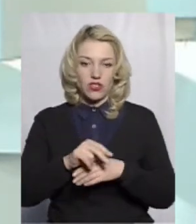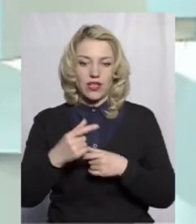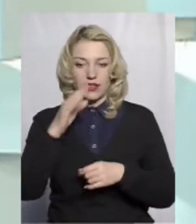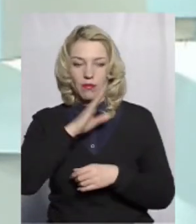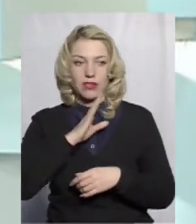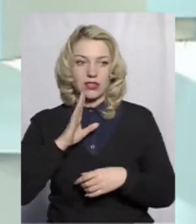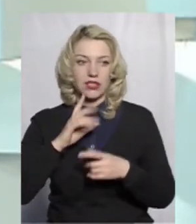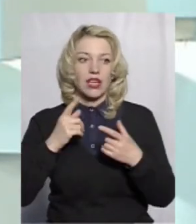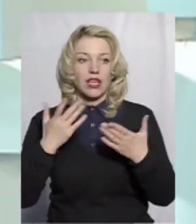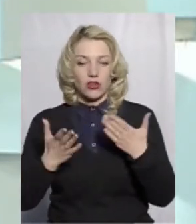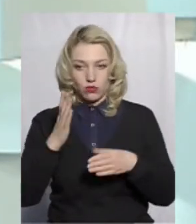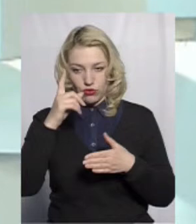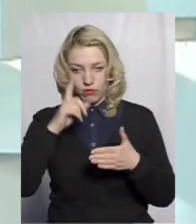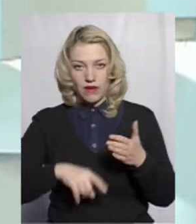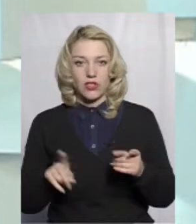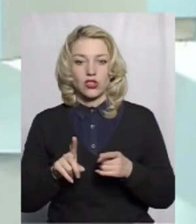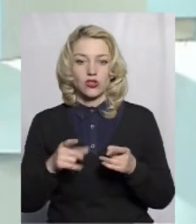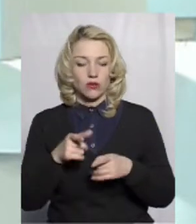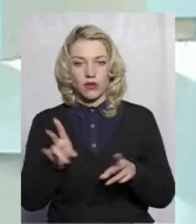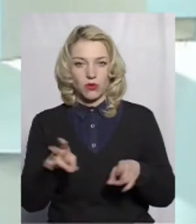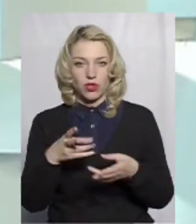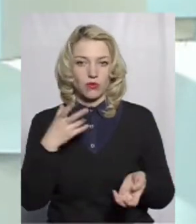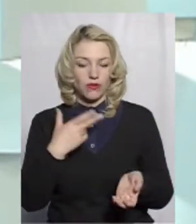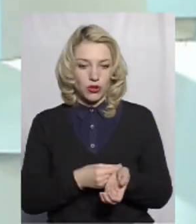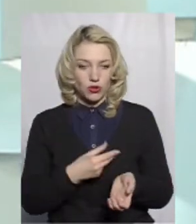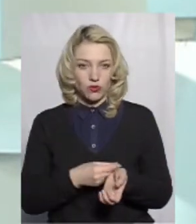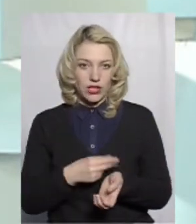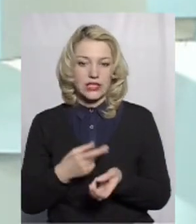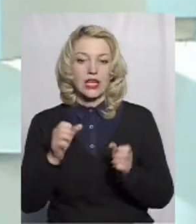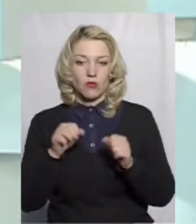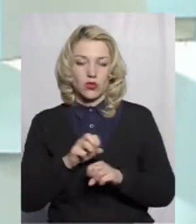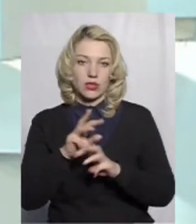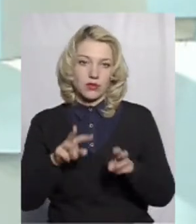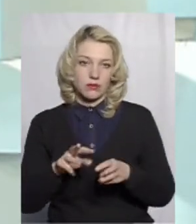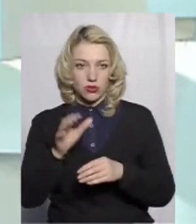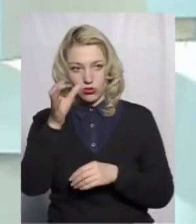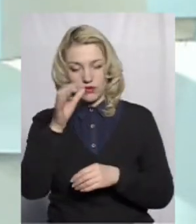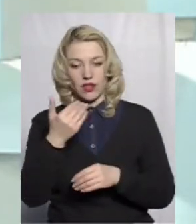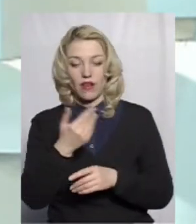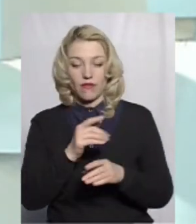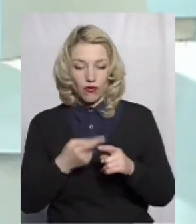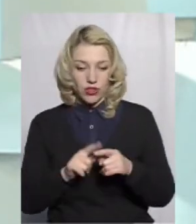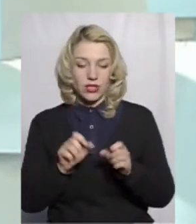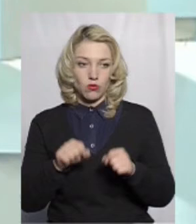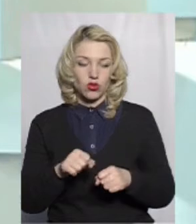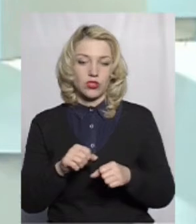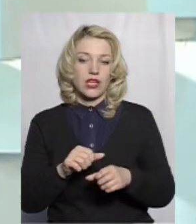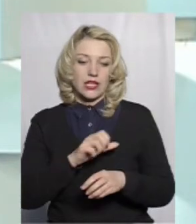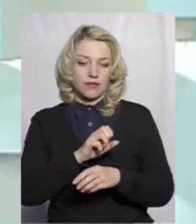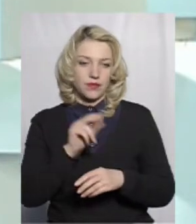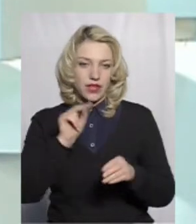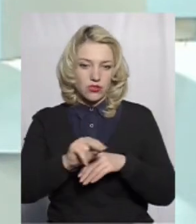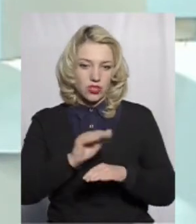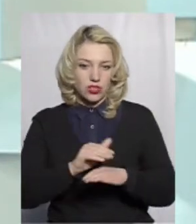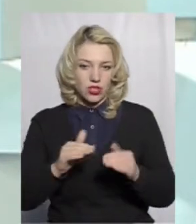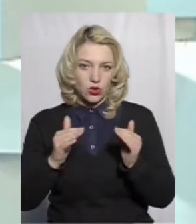будуть такі впевнені в тому, що їм потрібно вакцинуватися і можуть забезпечити освіту, вони можуть і вдома. Це сімейною формою навчання